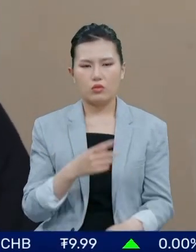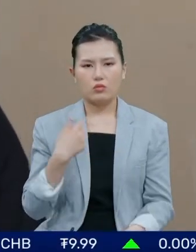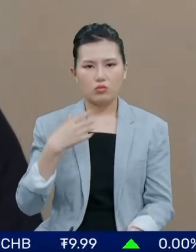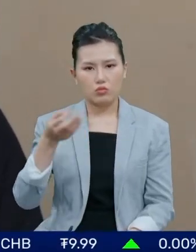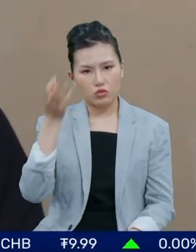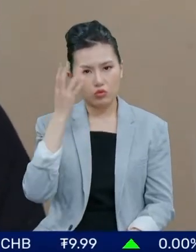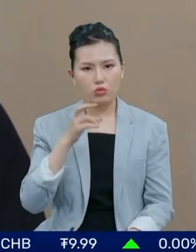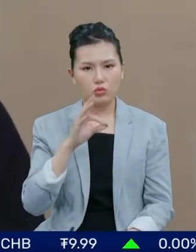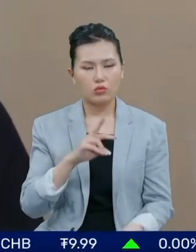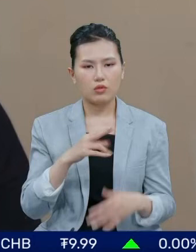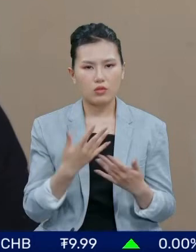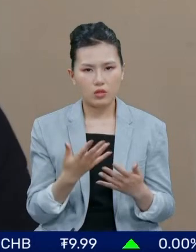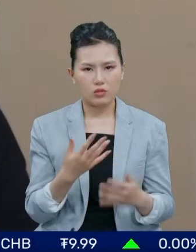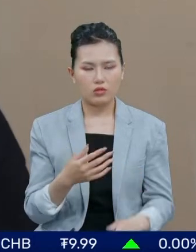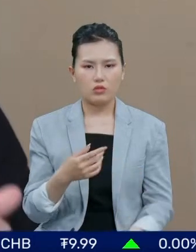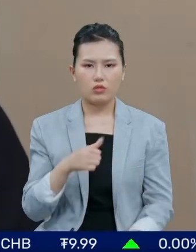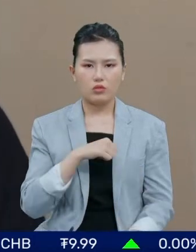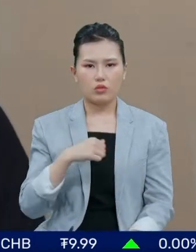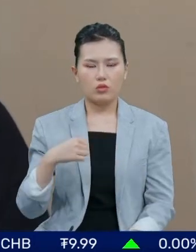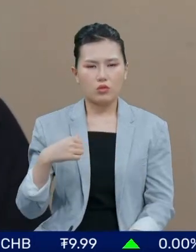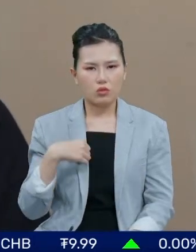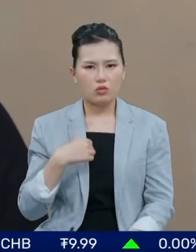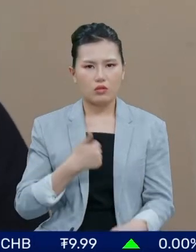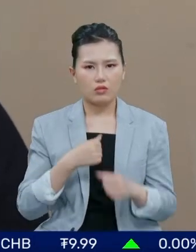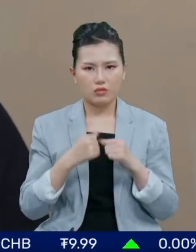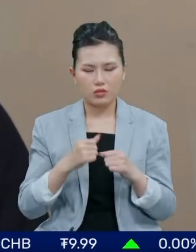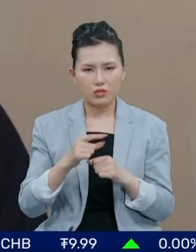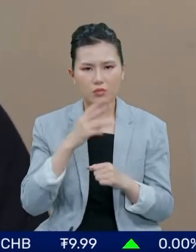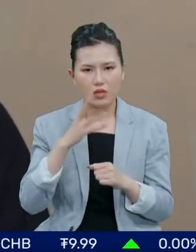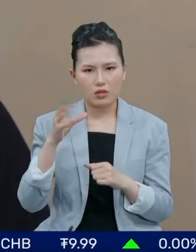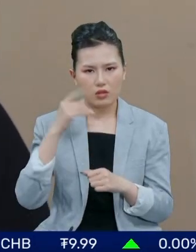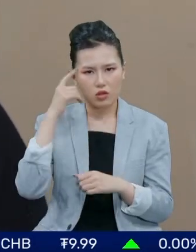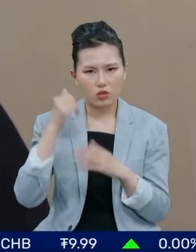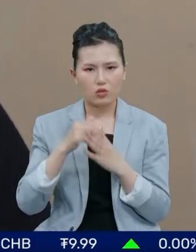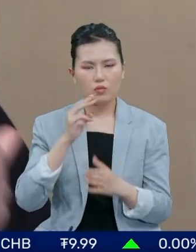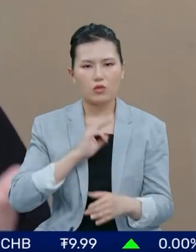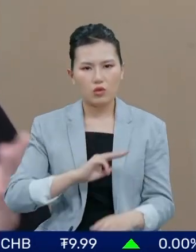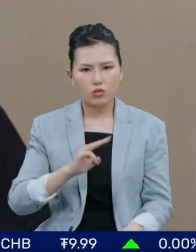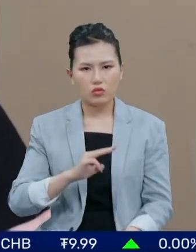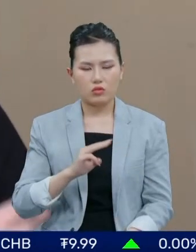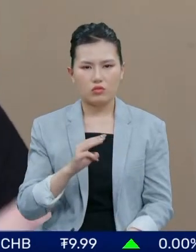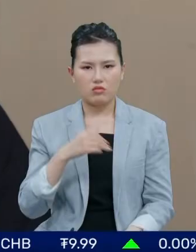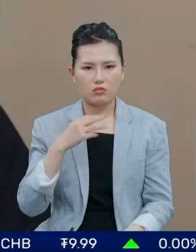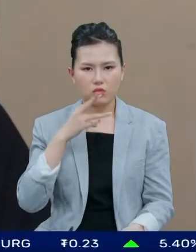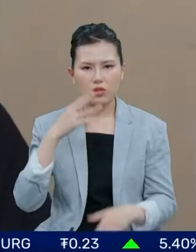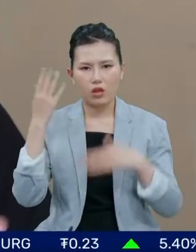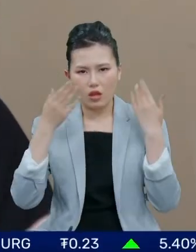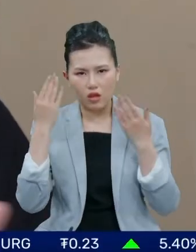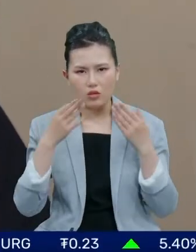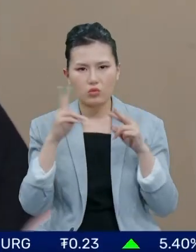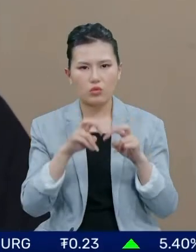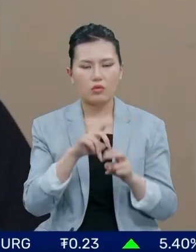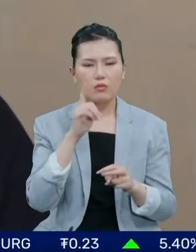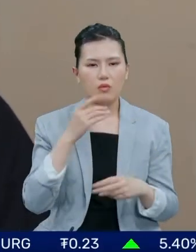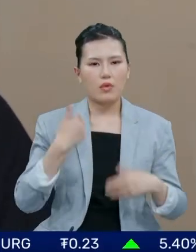тэрийга өөрөө ингээд тнийгаа би мэдчихсэн. Одоо энийг мэдэх хэрэгтэй. Одоо би энийг хайгаа судлах хэрэгтэй. Багшаас асуух хэрэгтэй